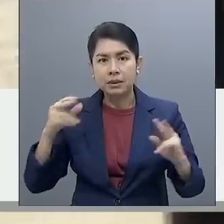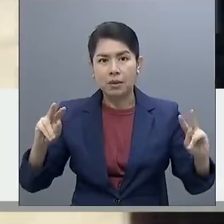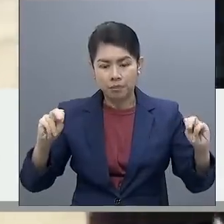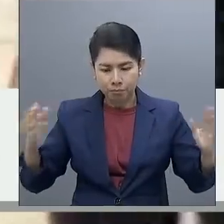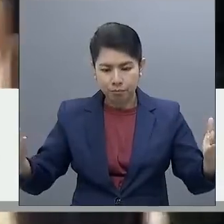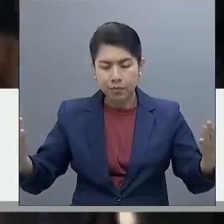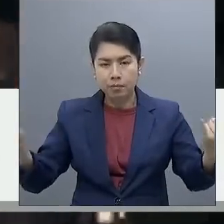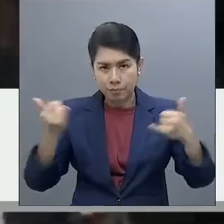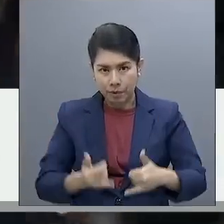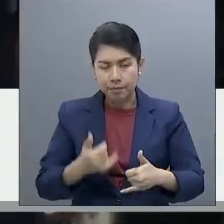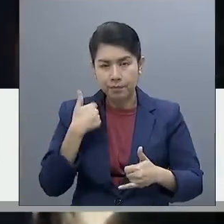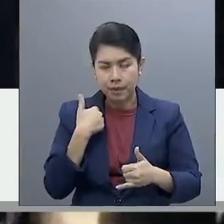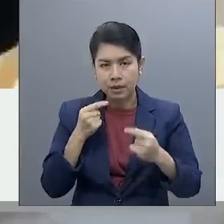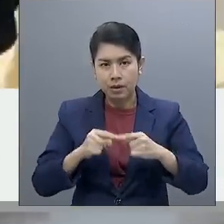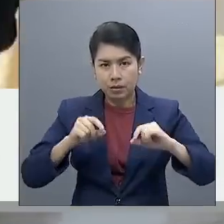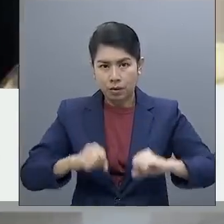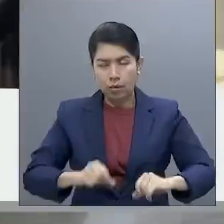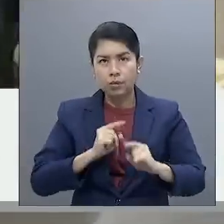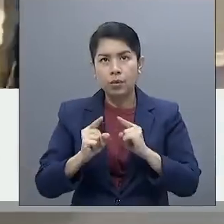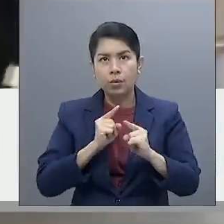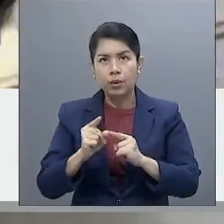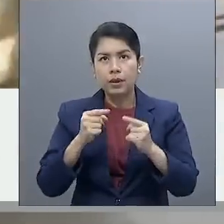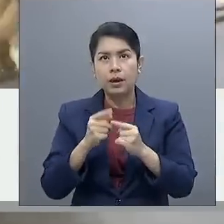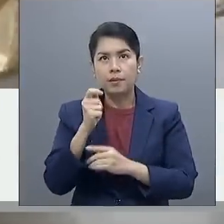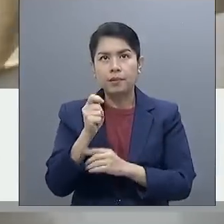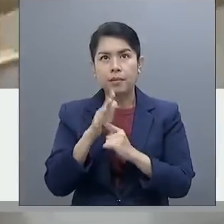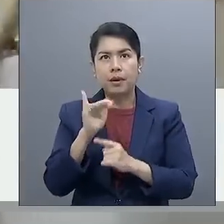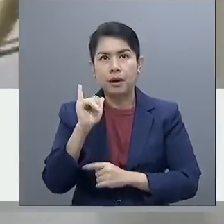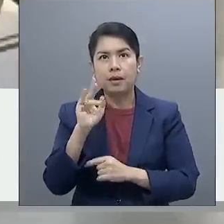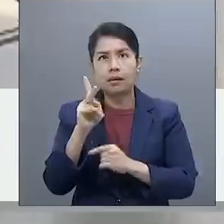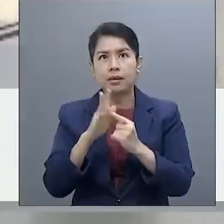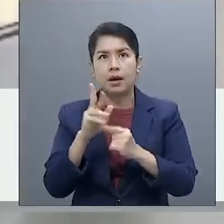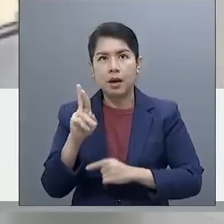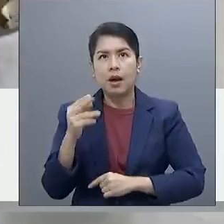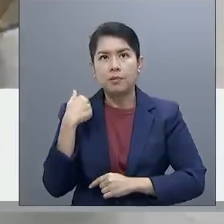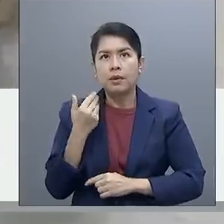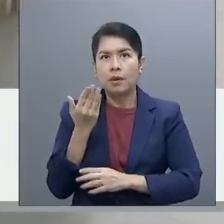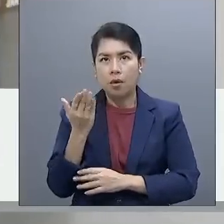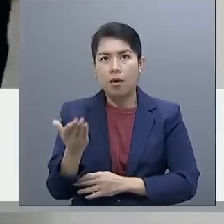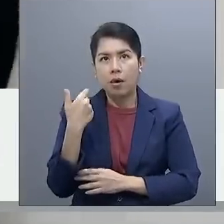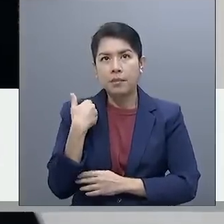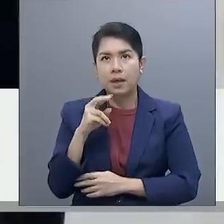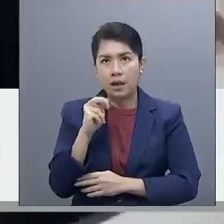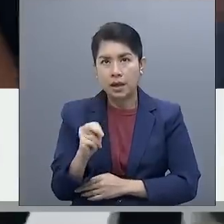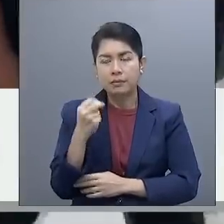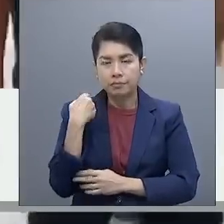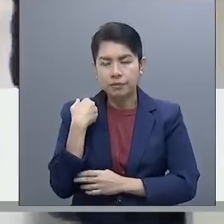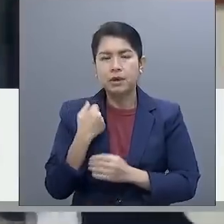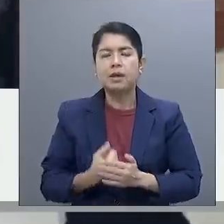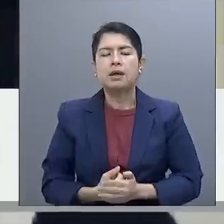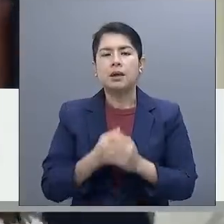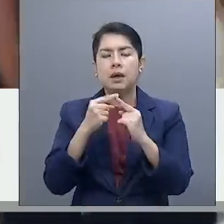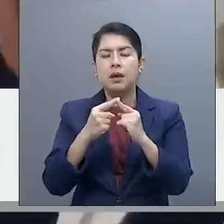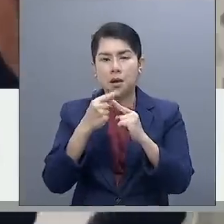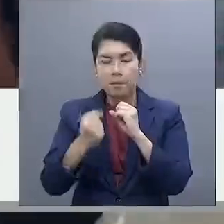ได้ตกลงเจรจากับอัยการและผู้พิพากษาว่าขอให้มีการนัดสืบพยานในเดือนมีนาคมปี67เนื่อง